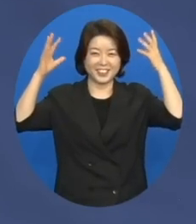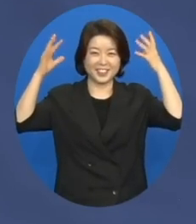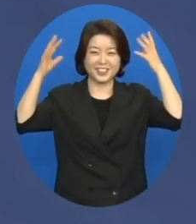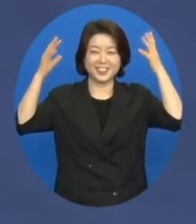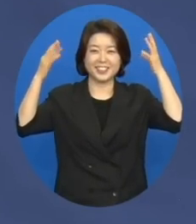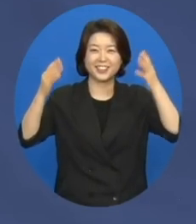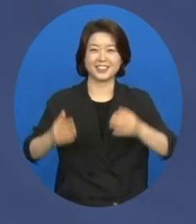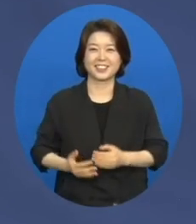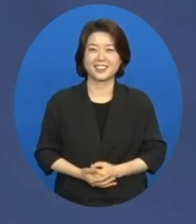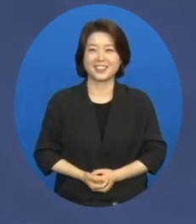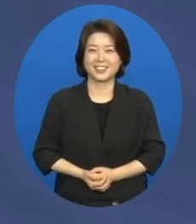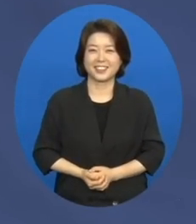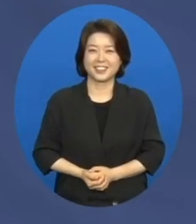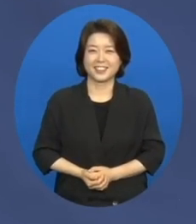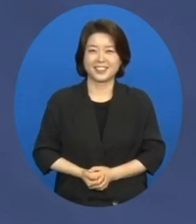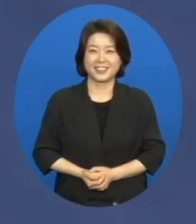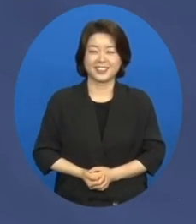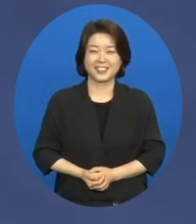네.